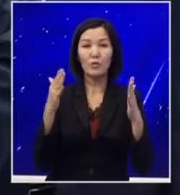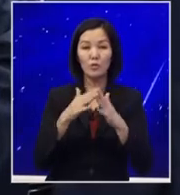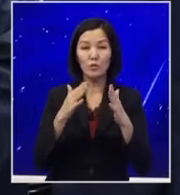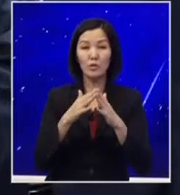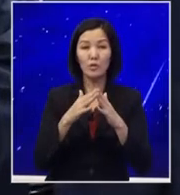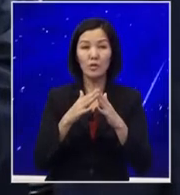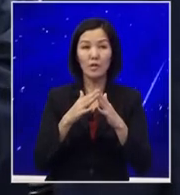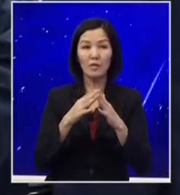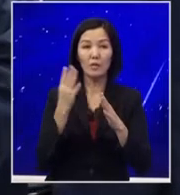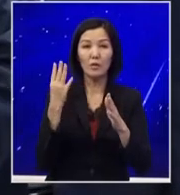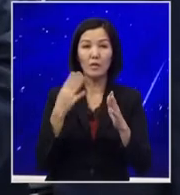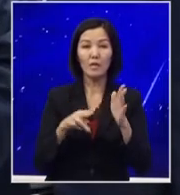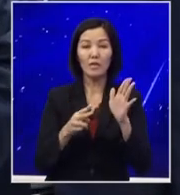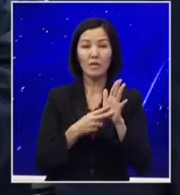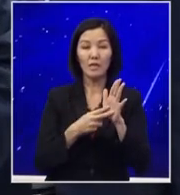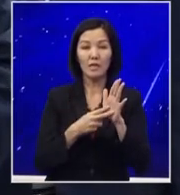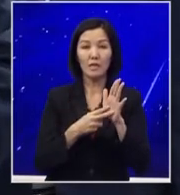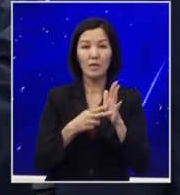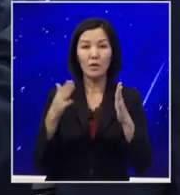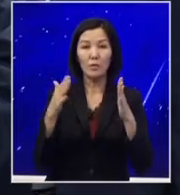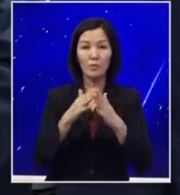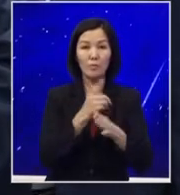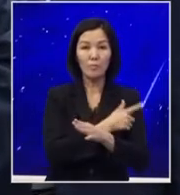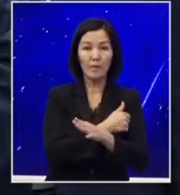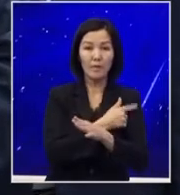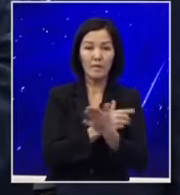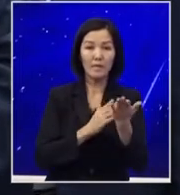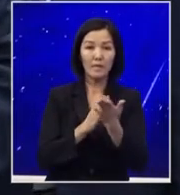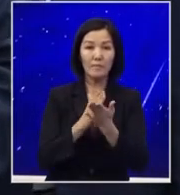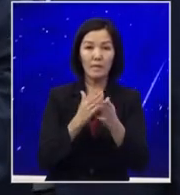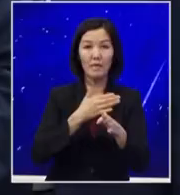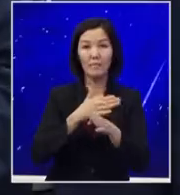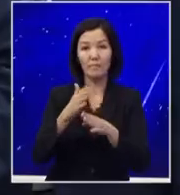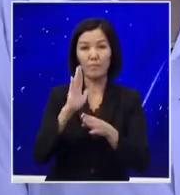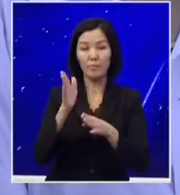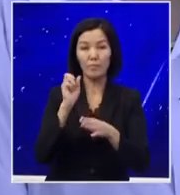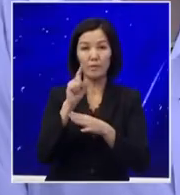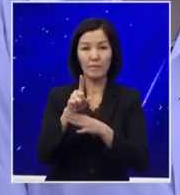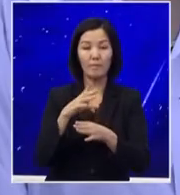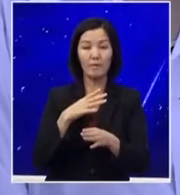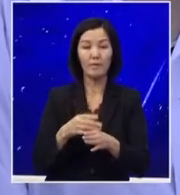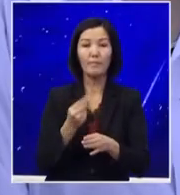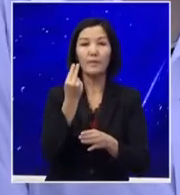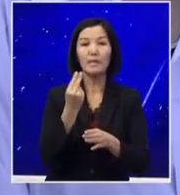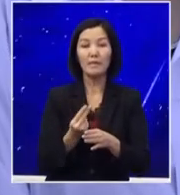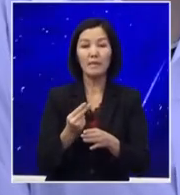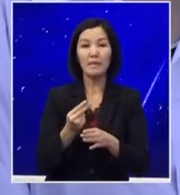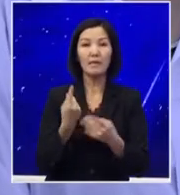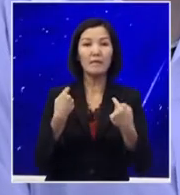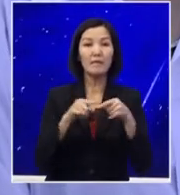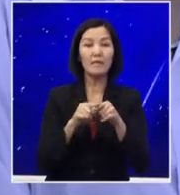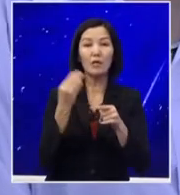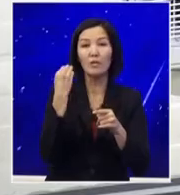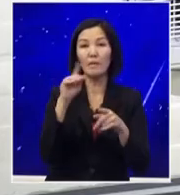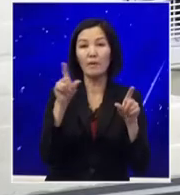мы 47 коттеджей для медработников. Давай выделим, деп тапсырма бердім. Сандық технология, сапалы